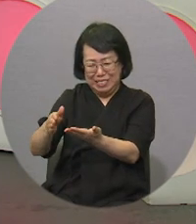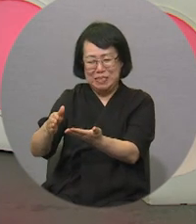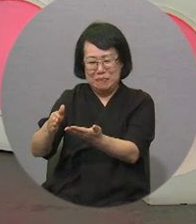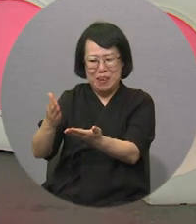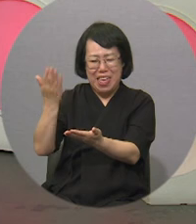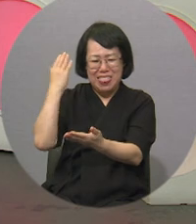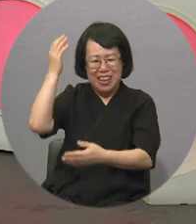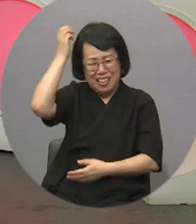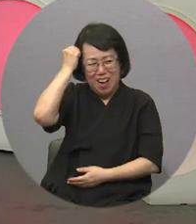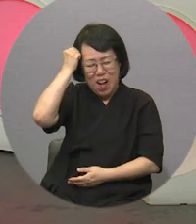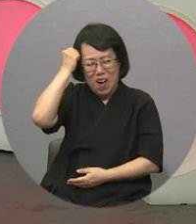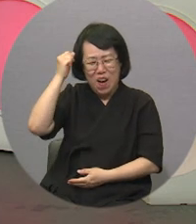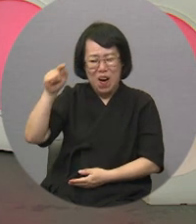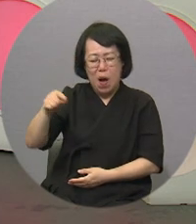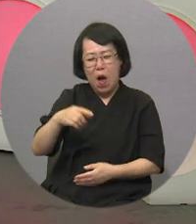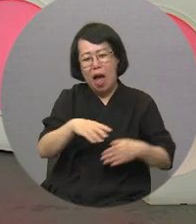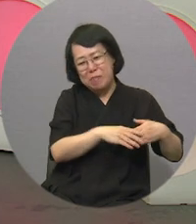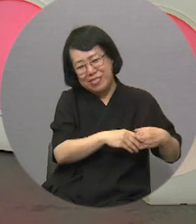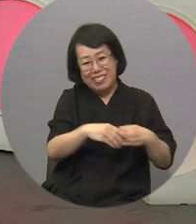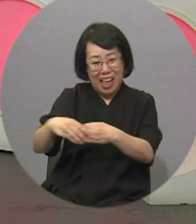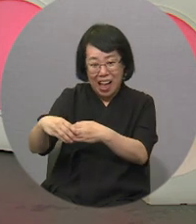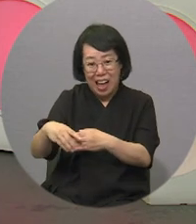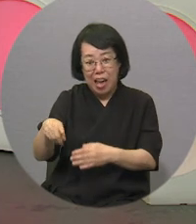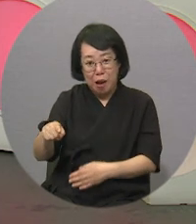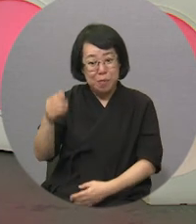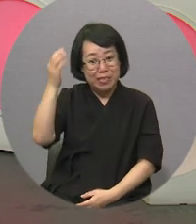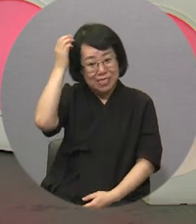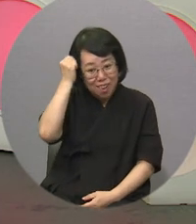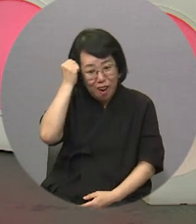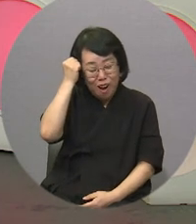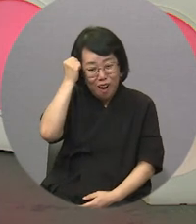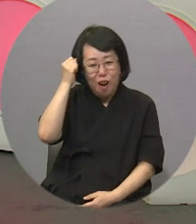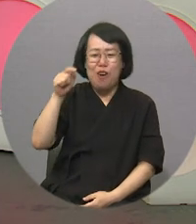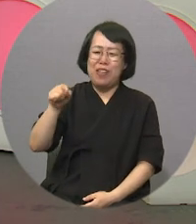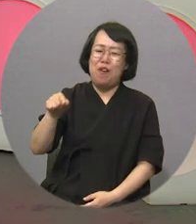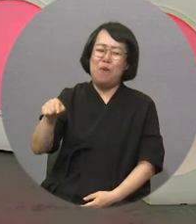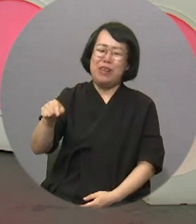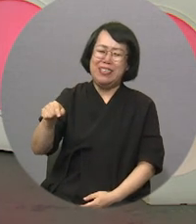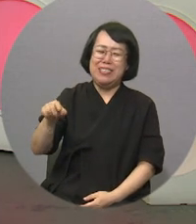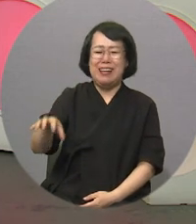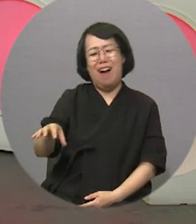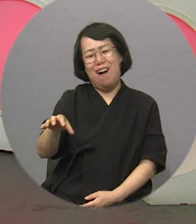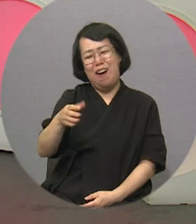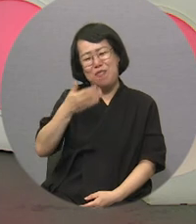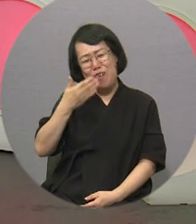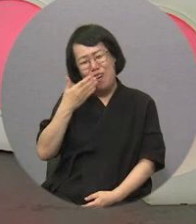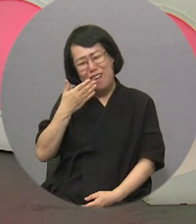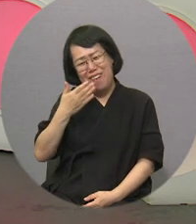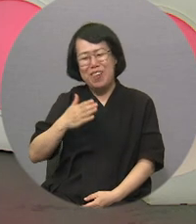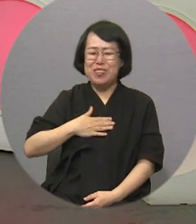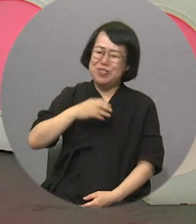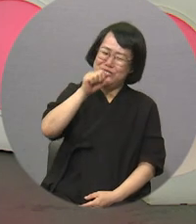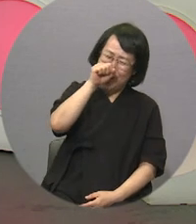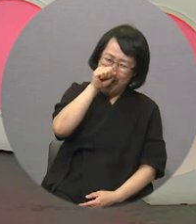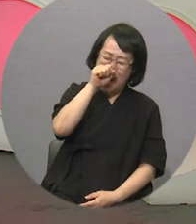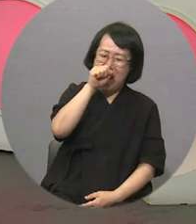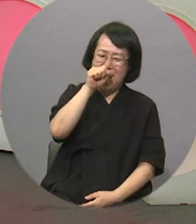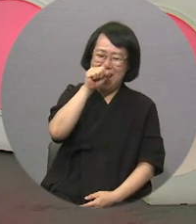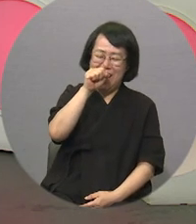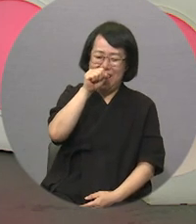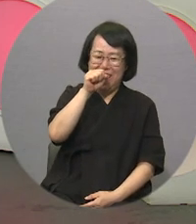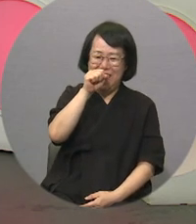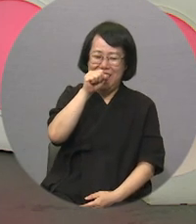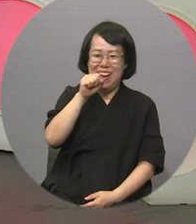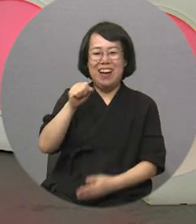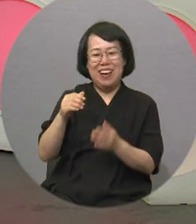여쭤봤는데요. 할머니, 여기 기억나요? 우리 여기서 이거 자주 먹었잖아요. 제